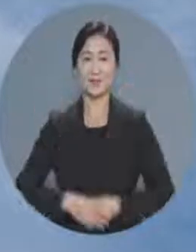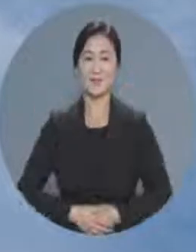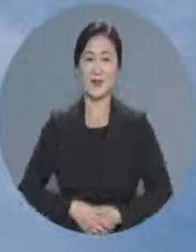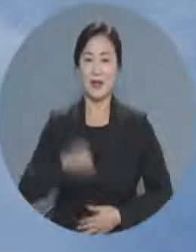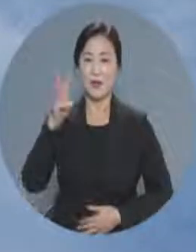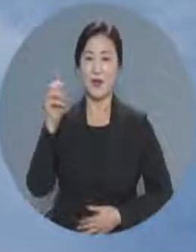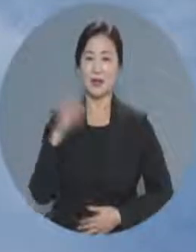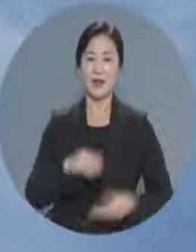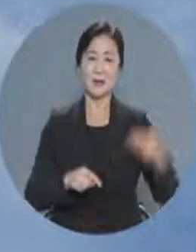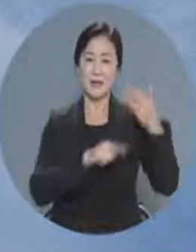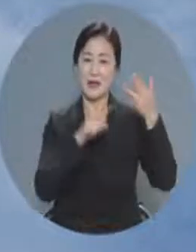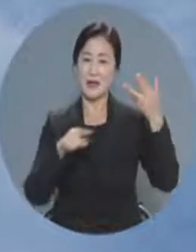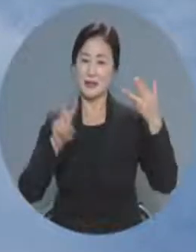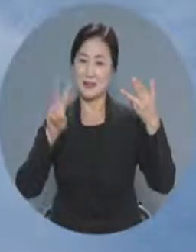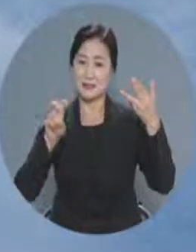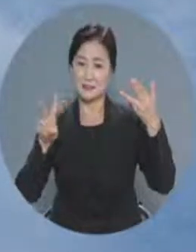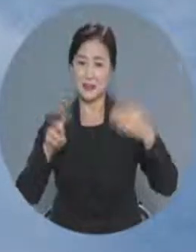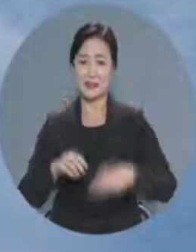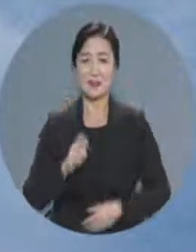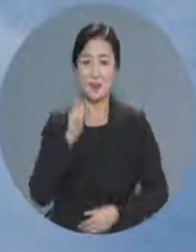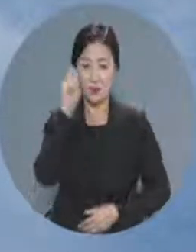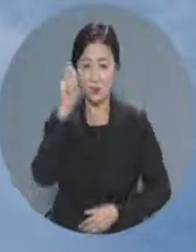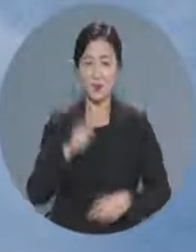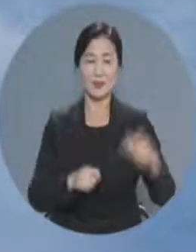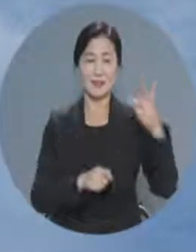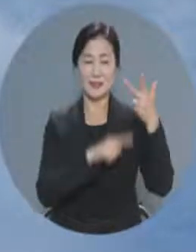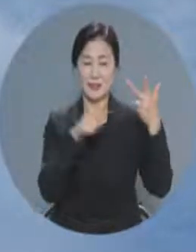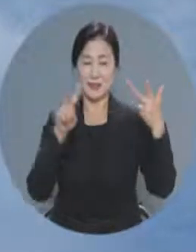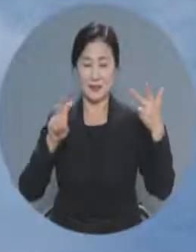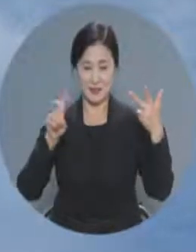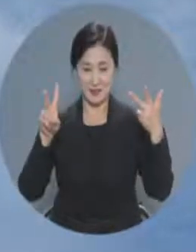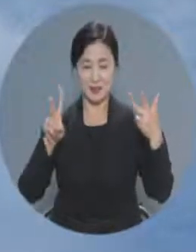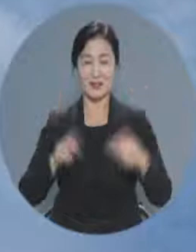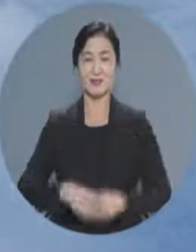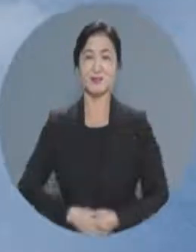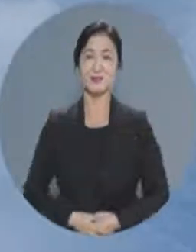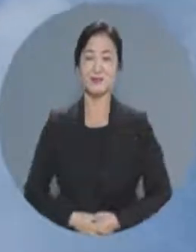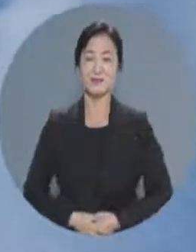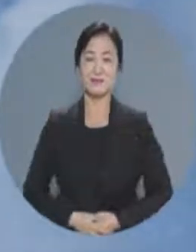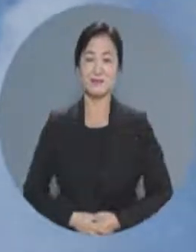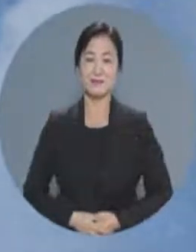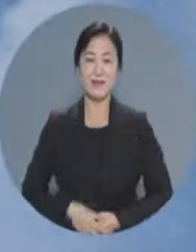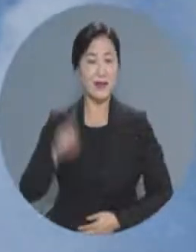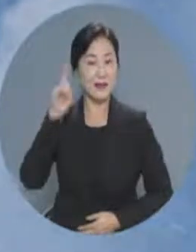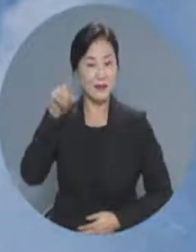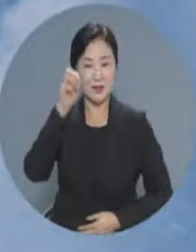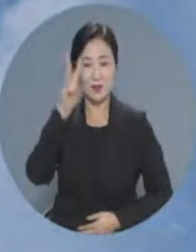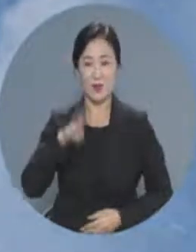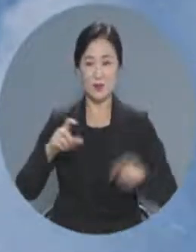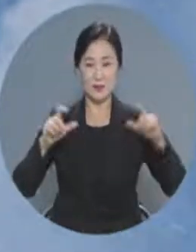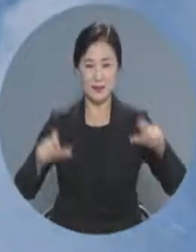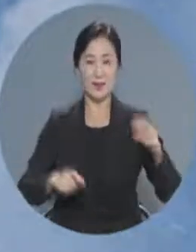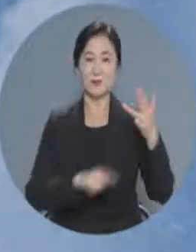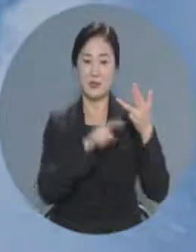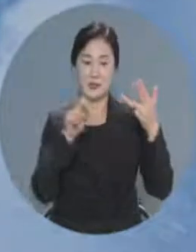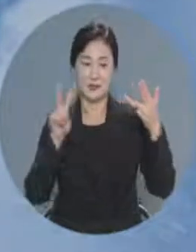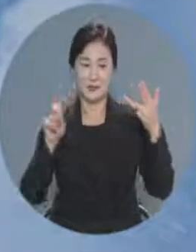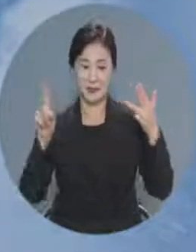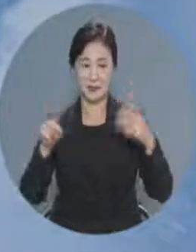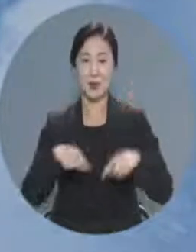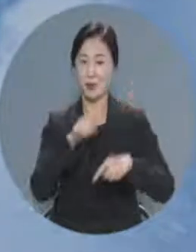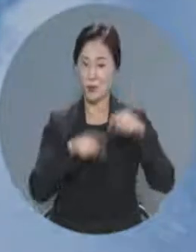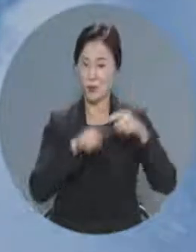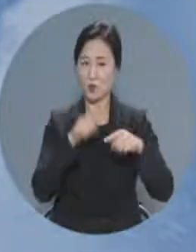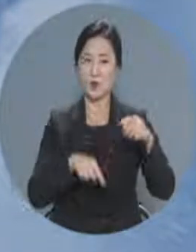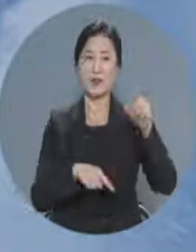광양은 8에서 22도 공은 7에서 22도 에 기온 분포를 보이겠습니다 내일 광주는 8에서 21도 목포